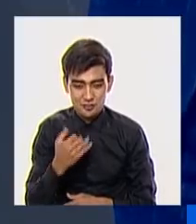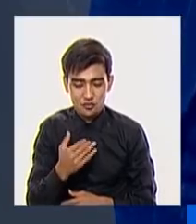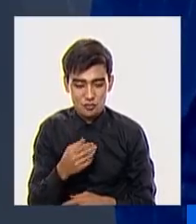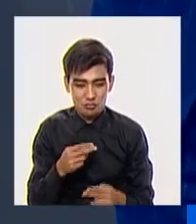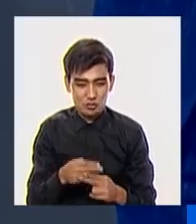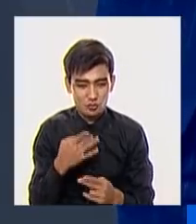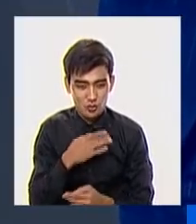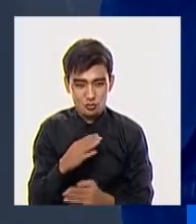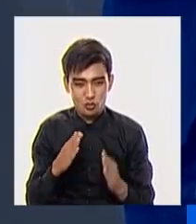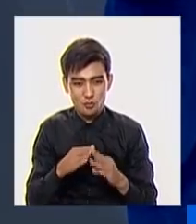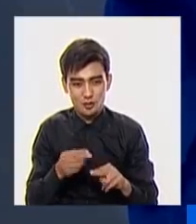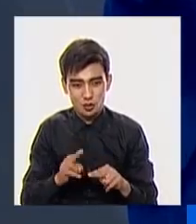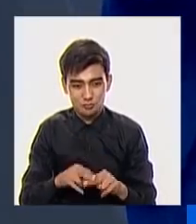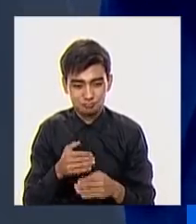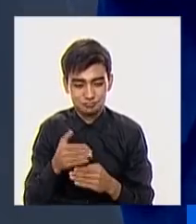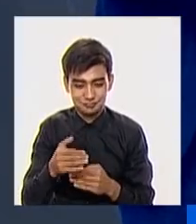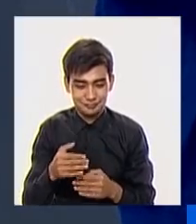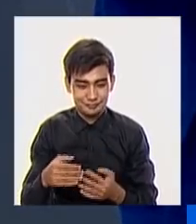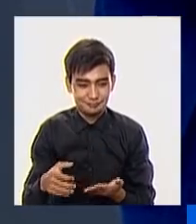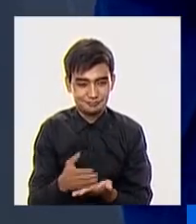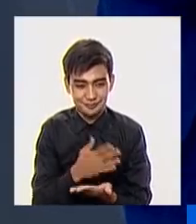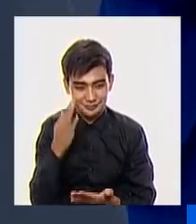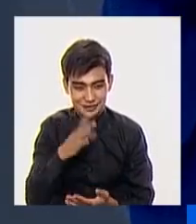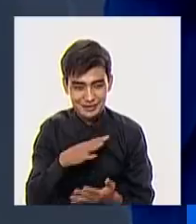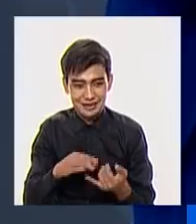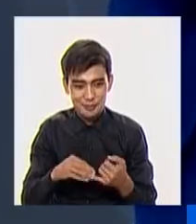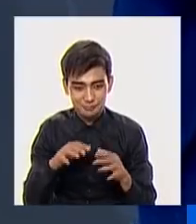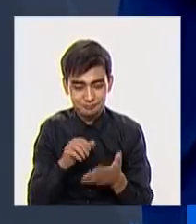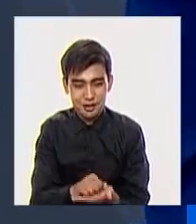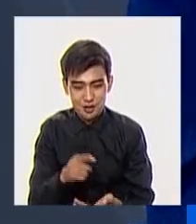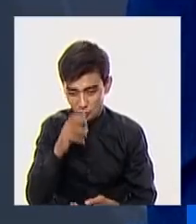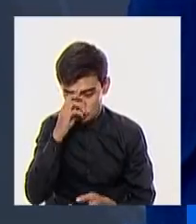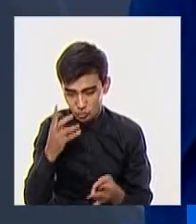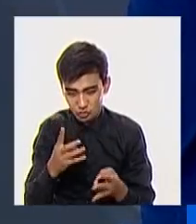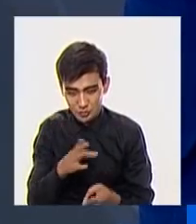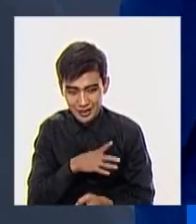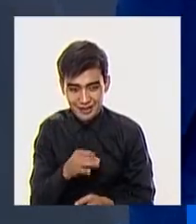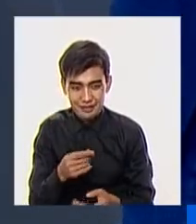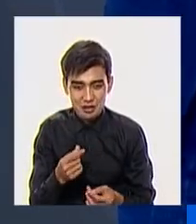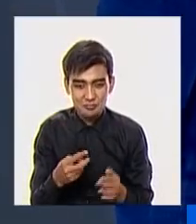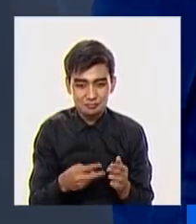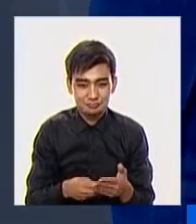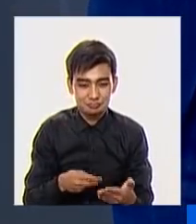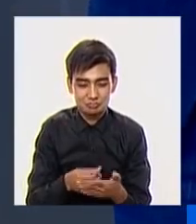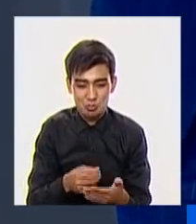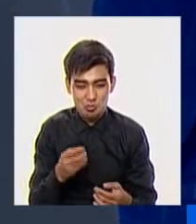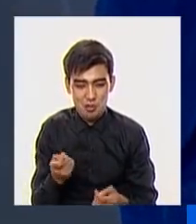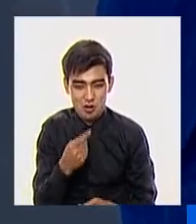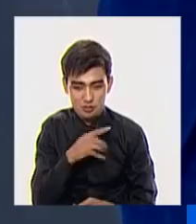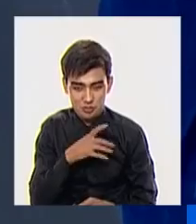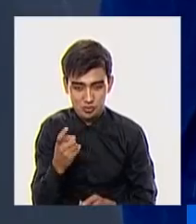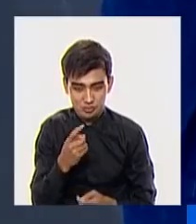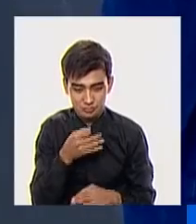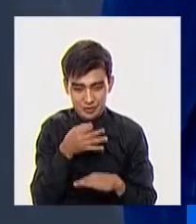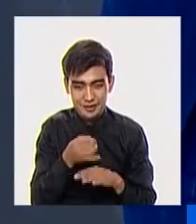дом в верхней части мегаполиса идет под снос. Землю изымают под госнужды. Вот только денег предлагают мало, утверждает хозяйка. Как